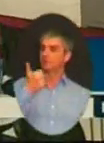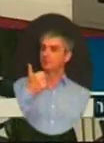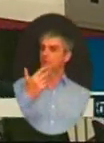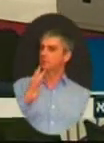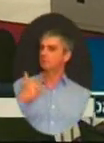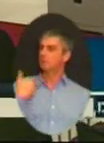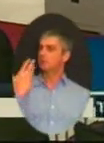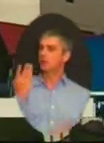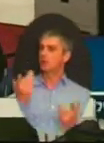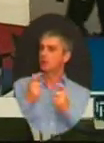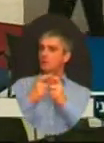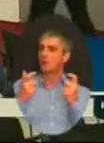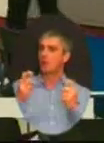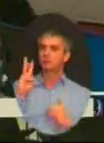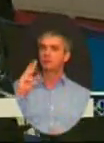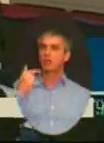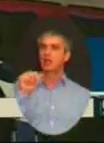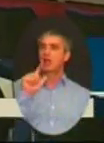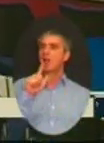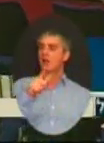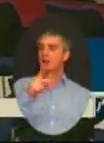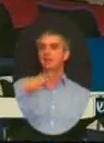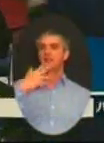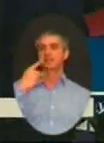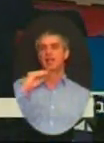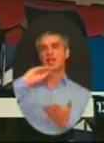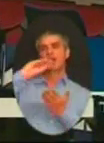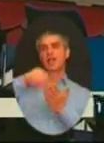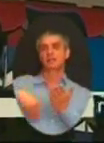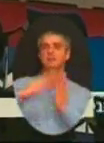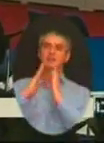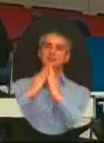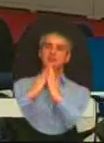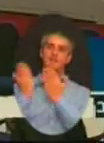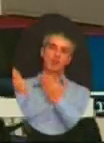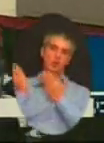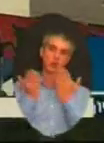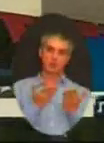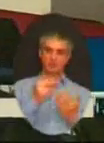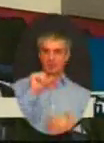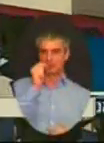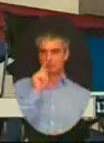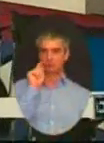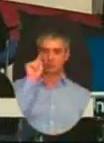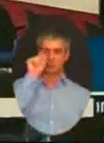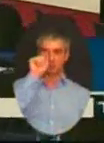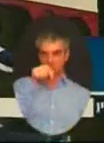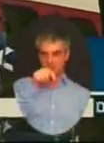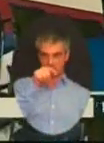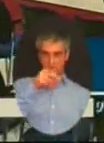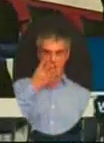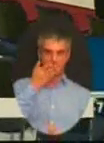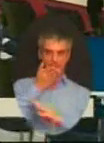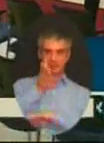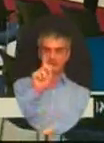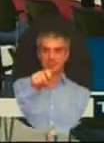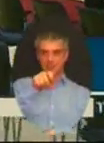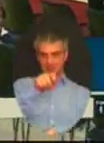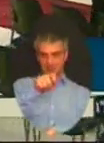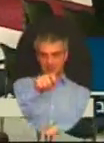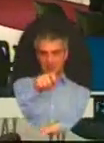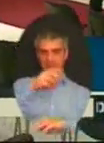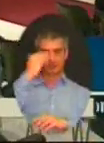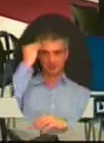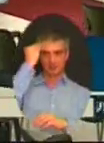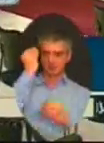מה הולך להיות בעולם שגל? בעולם שגל תהיה חתימה על ספר האורחים. קודם כל הוא יגיע לכניסה לכנסת, לגלעד,